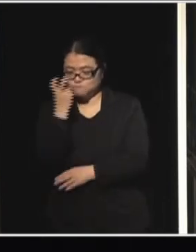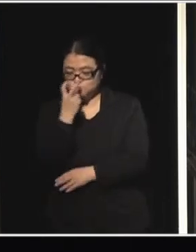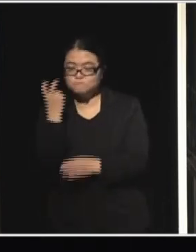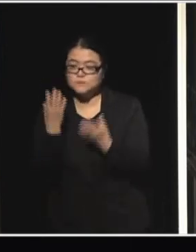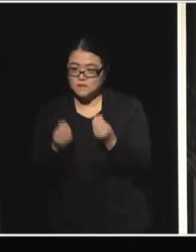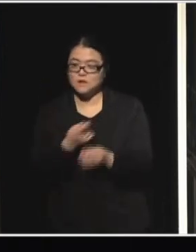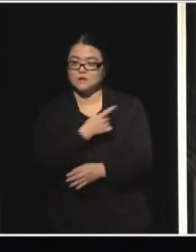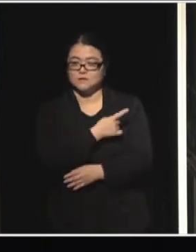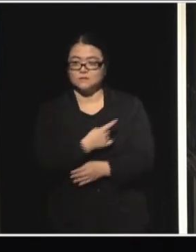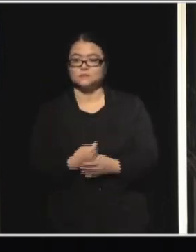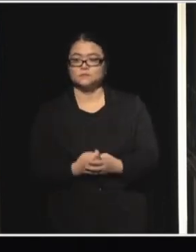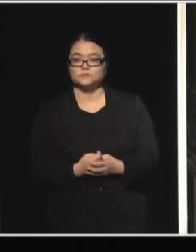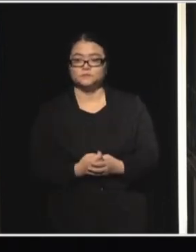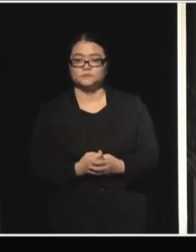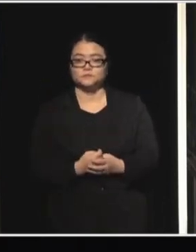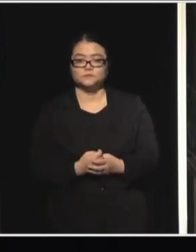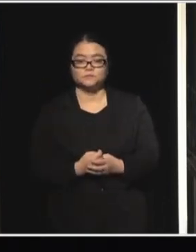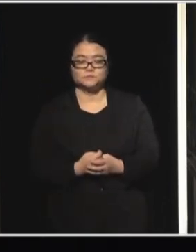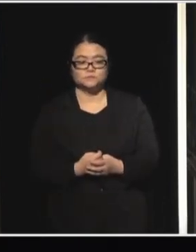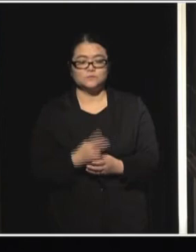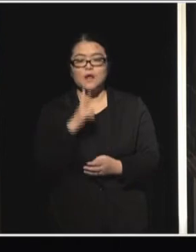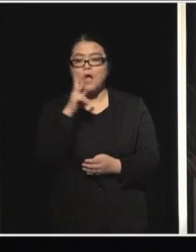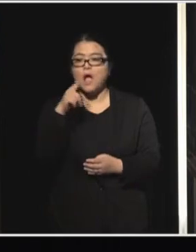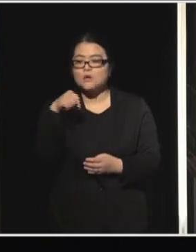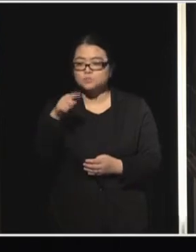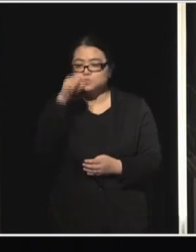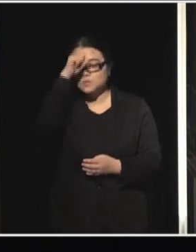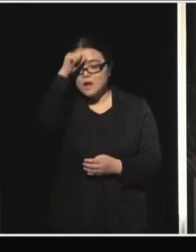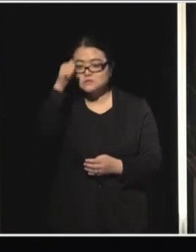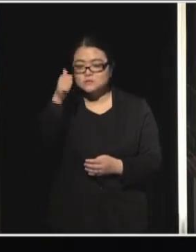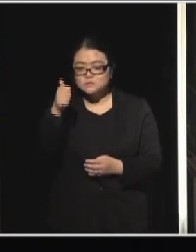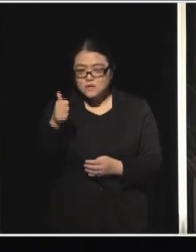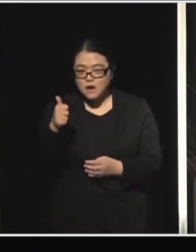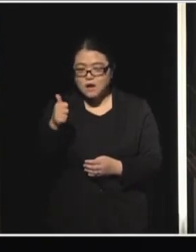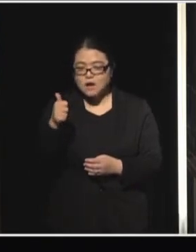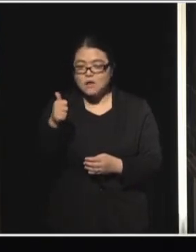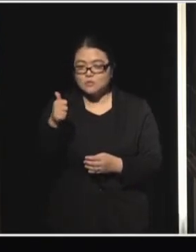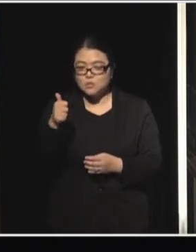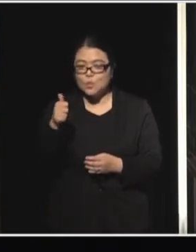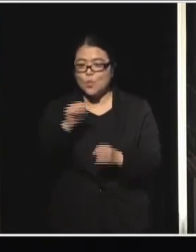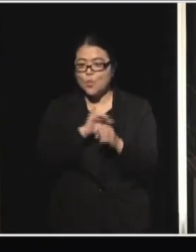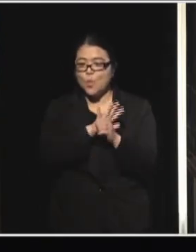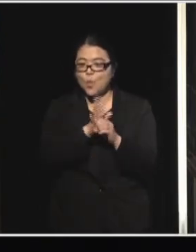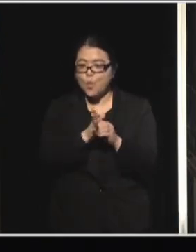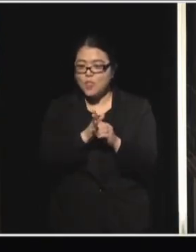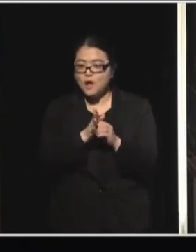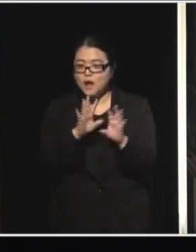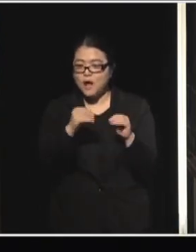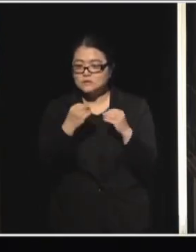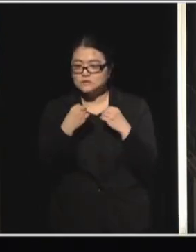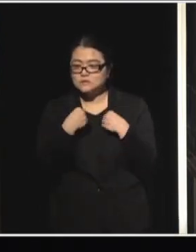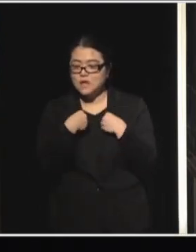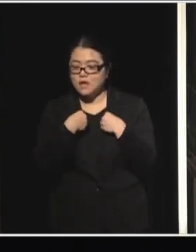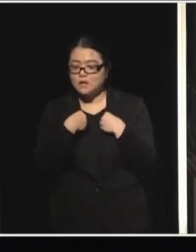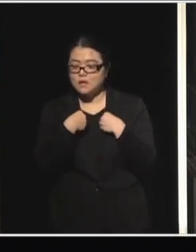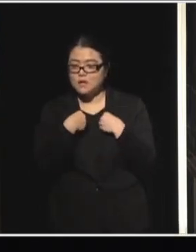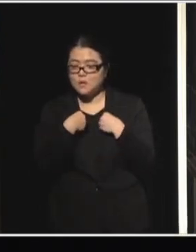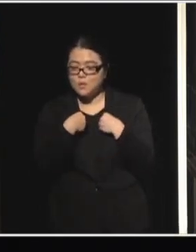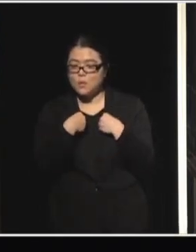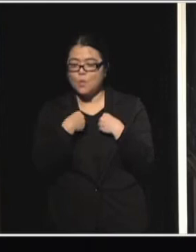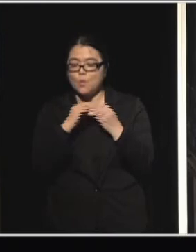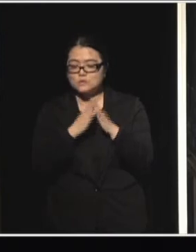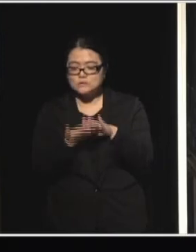なんか者さんのこの子がたこの感染患者のシボ実は13%に後